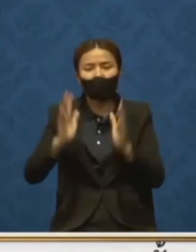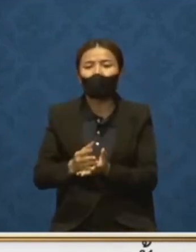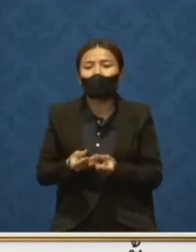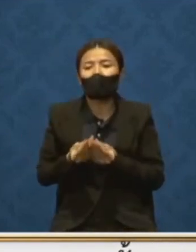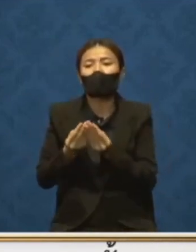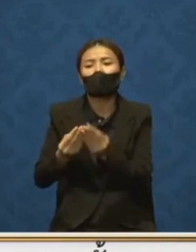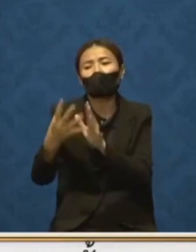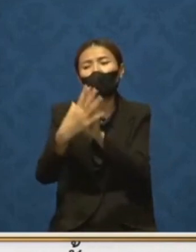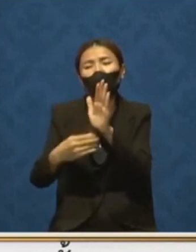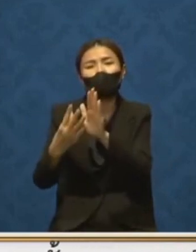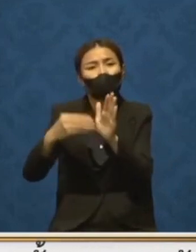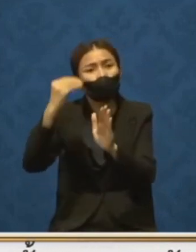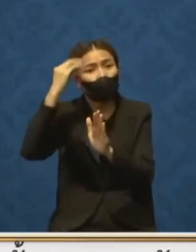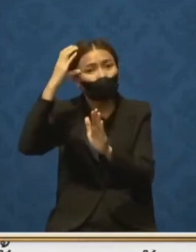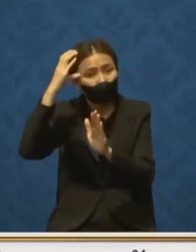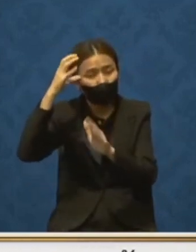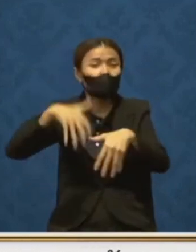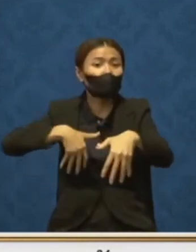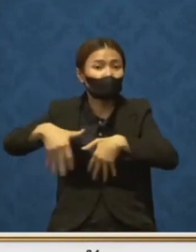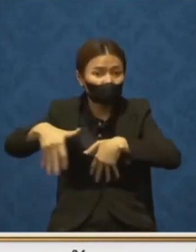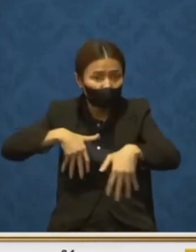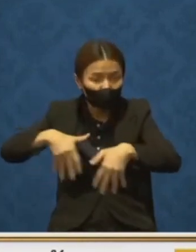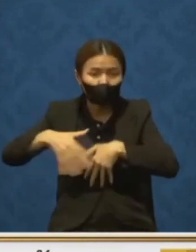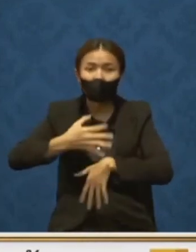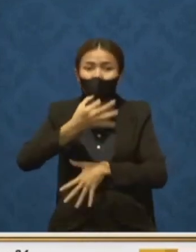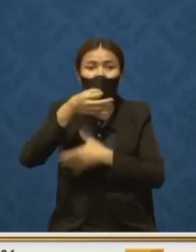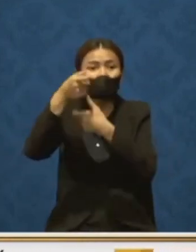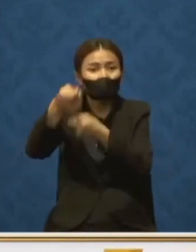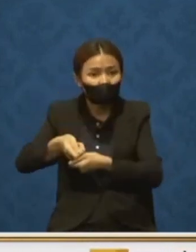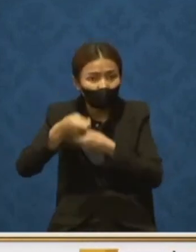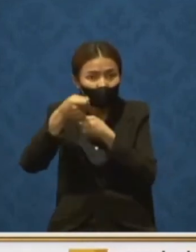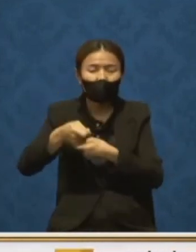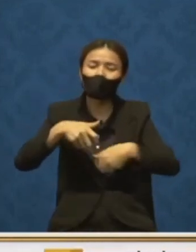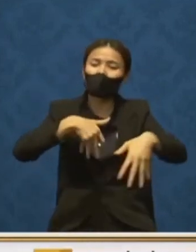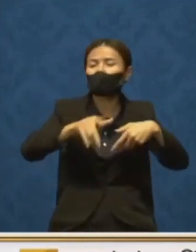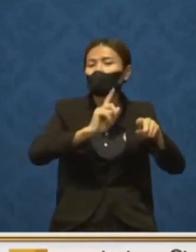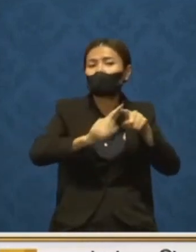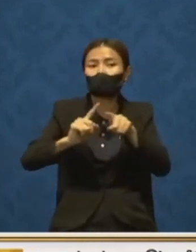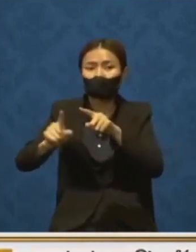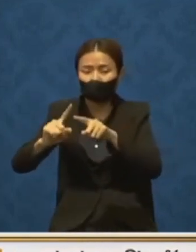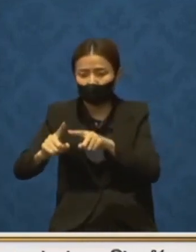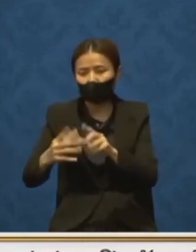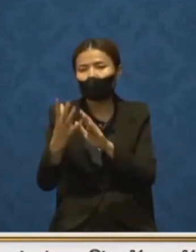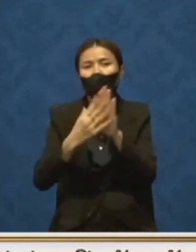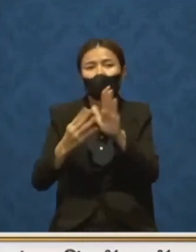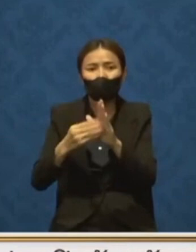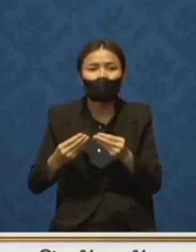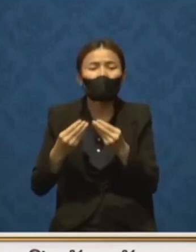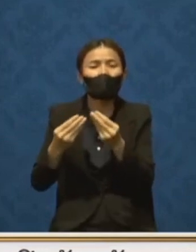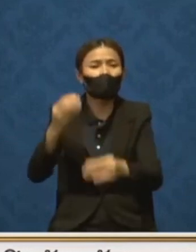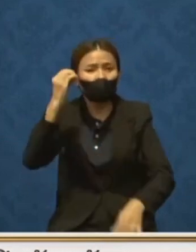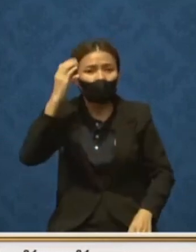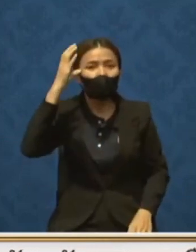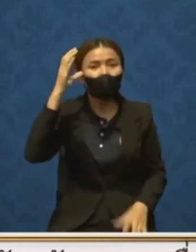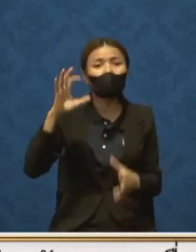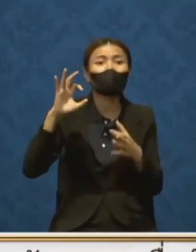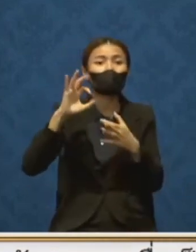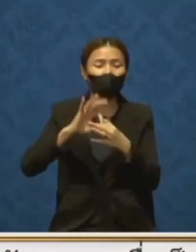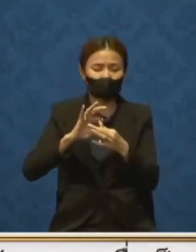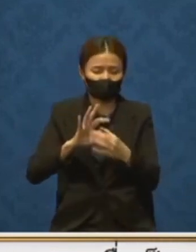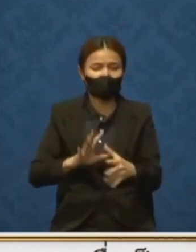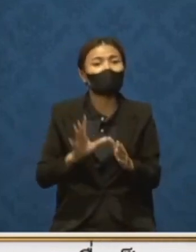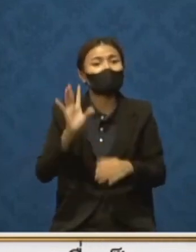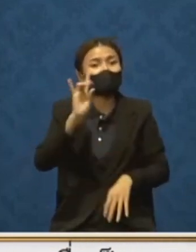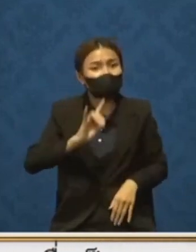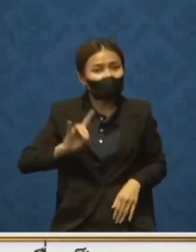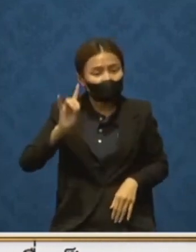กรประชาชนและองค์กรอื่นในเรื่องเกี่ยวกับการวิชาชีพการสัตวบาลหรือประโยชน์ตามม